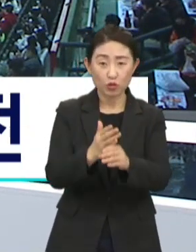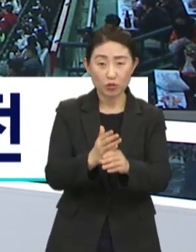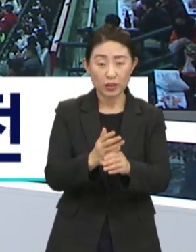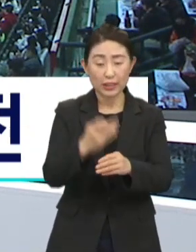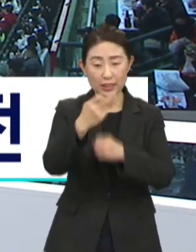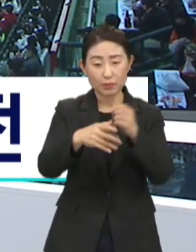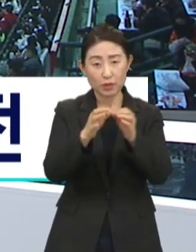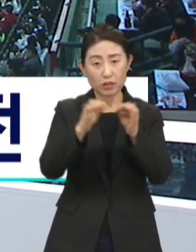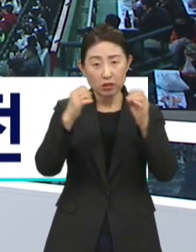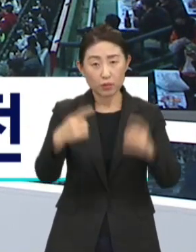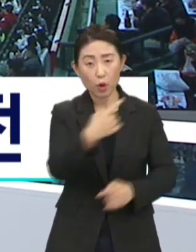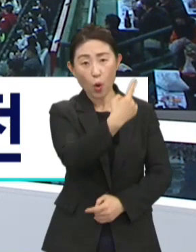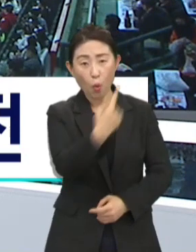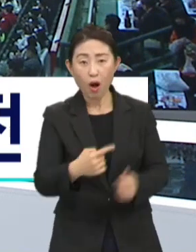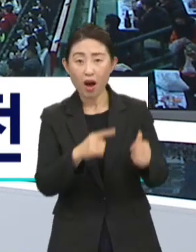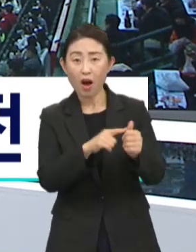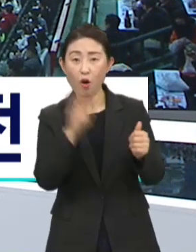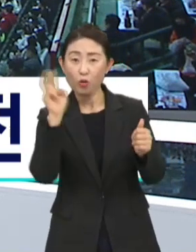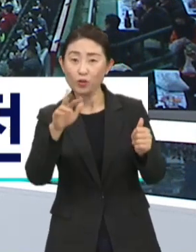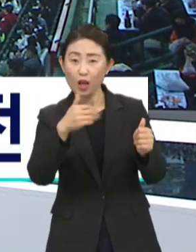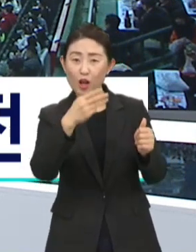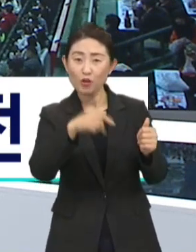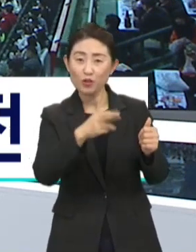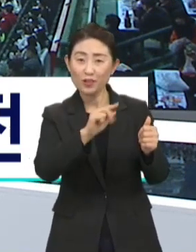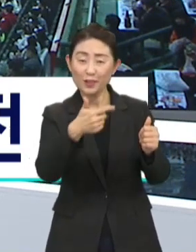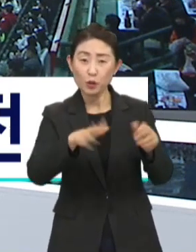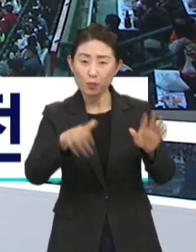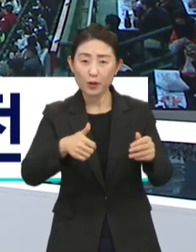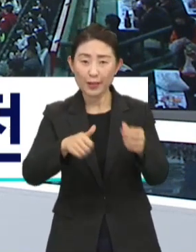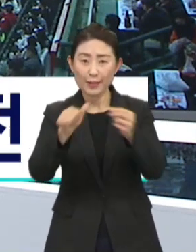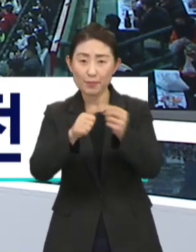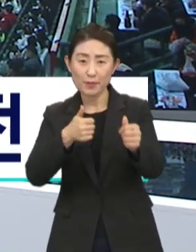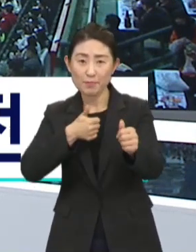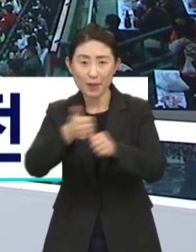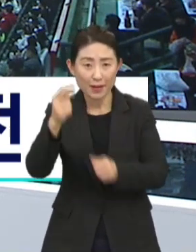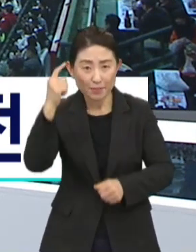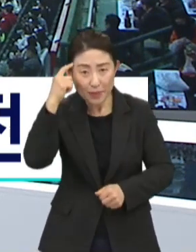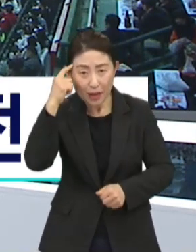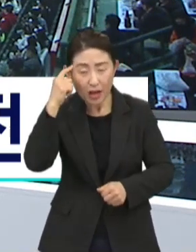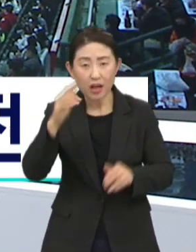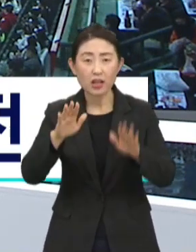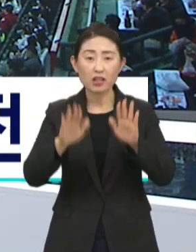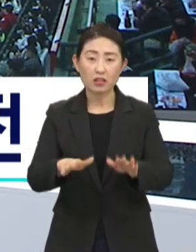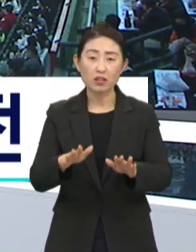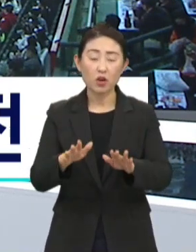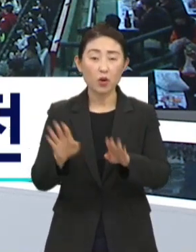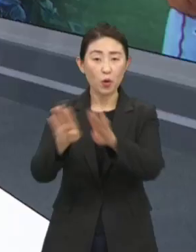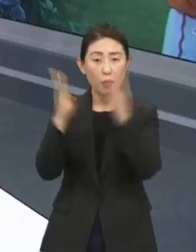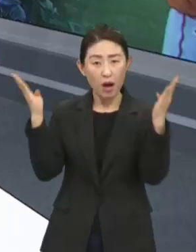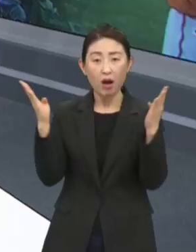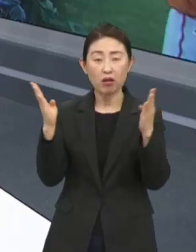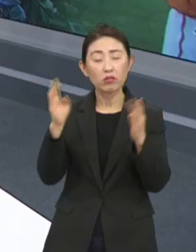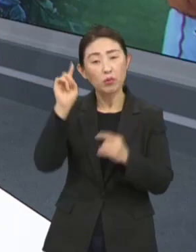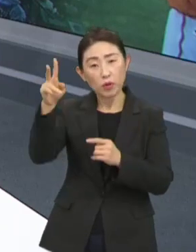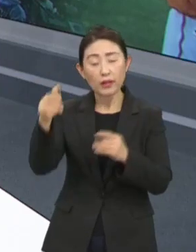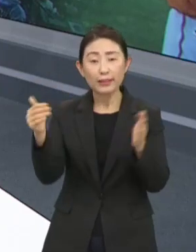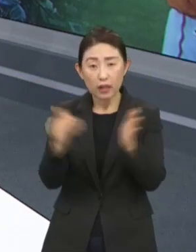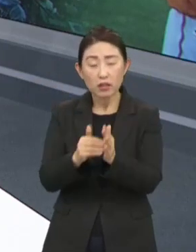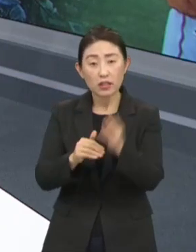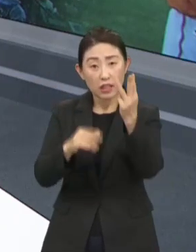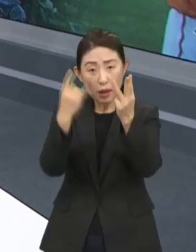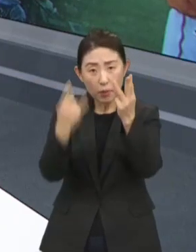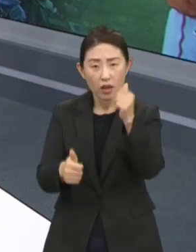코리안 몬스터 류현진을 내세워 5연승을 노리고 있는데요. 홈 개막 3연전이 모두 매진됐다고 하는데 현장에 나가 있는